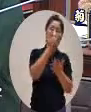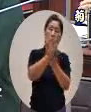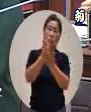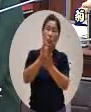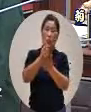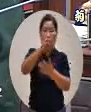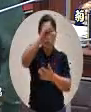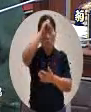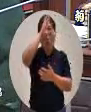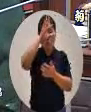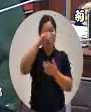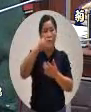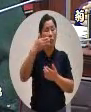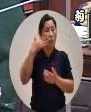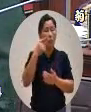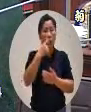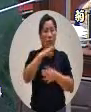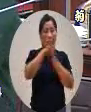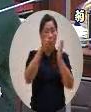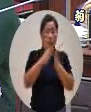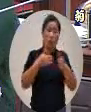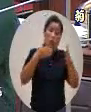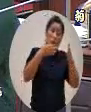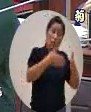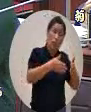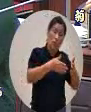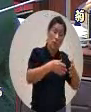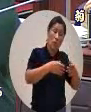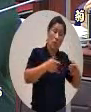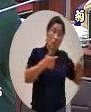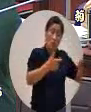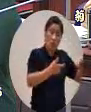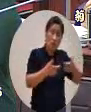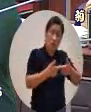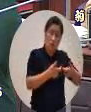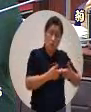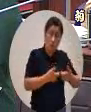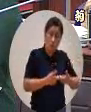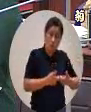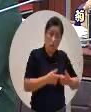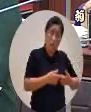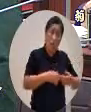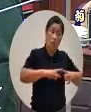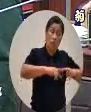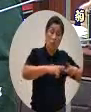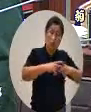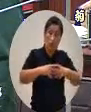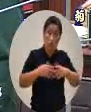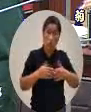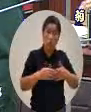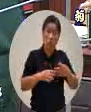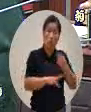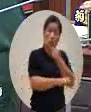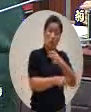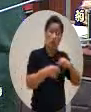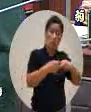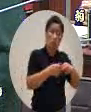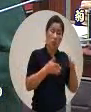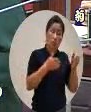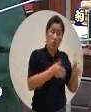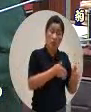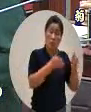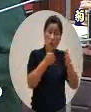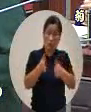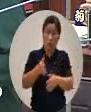個成立調試基金朝著進步同時支持這樣的一個